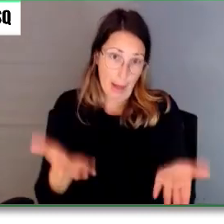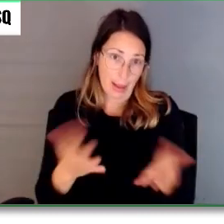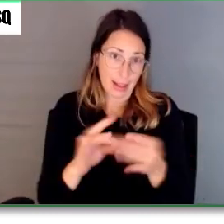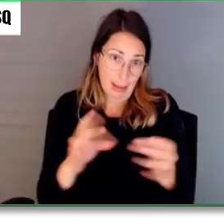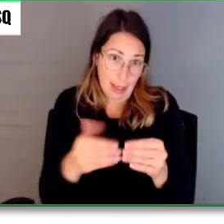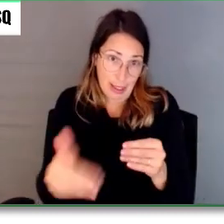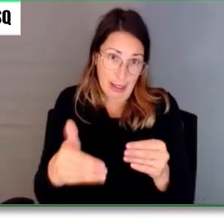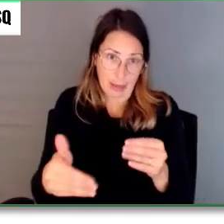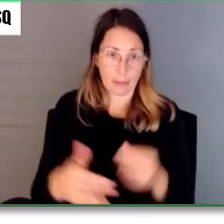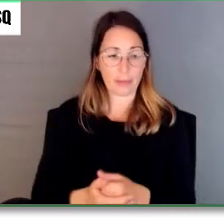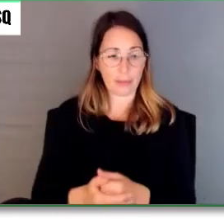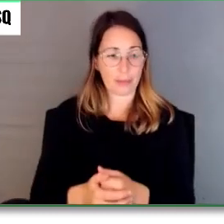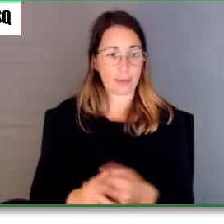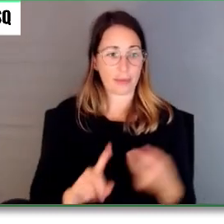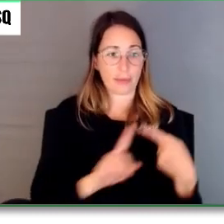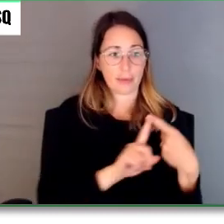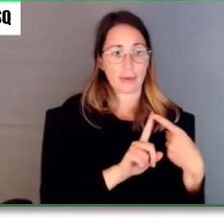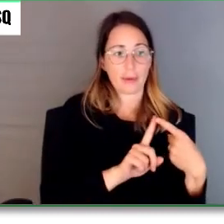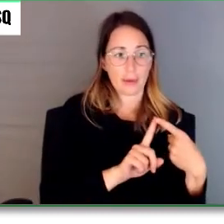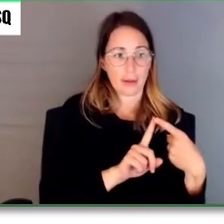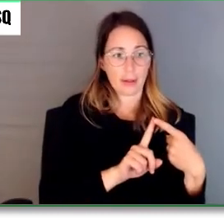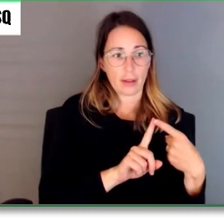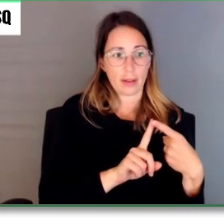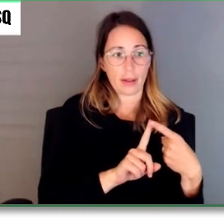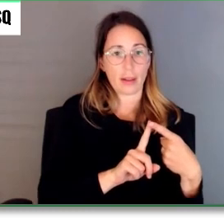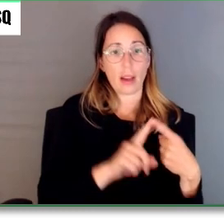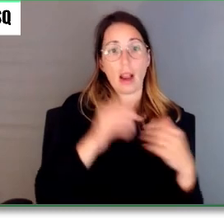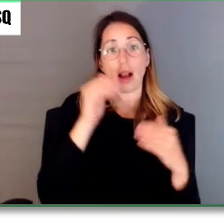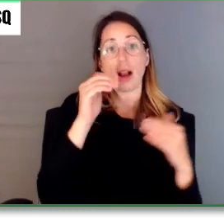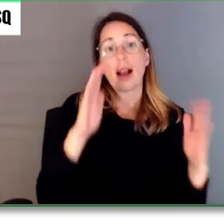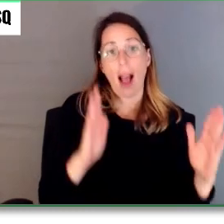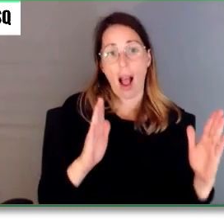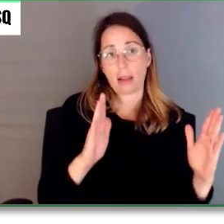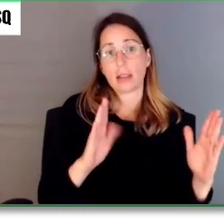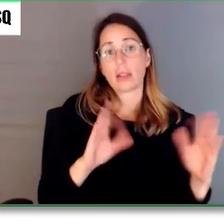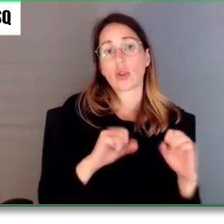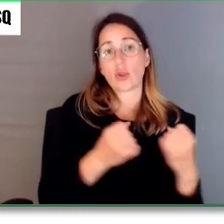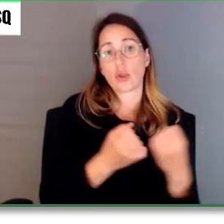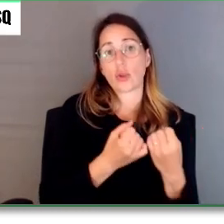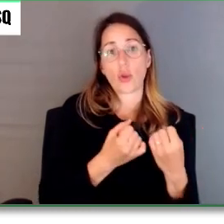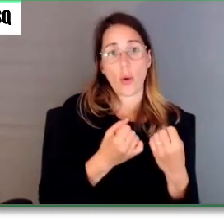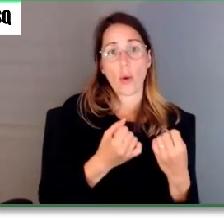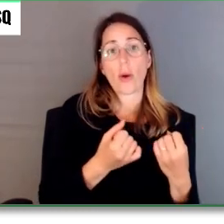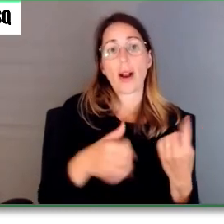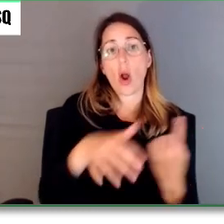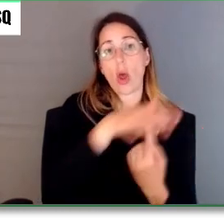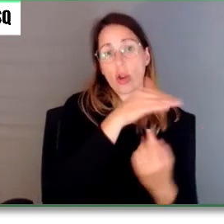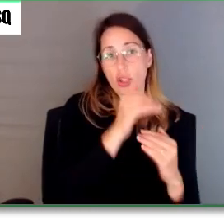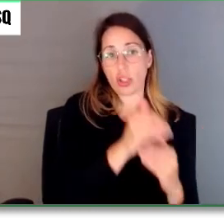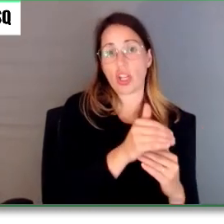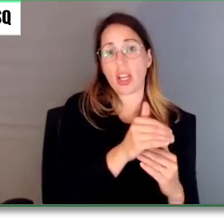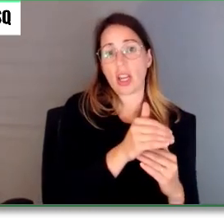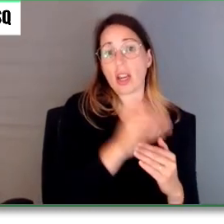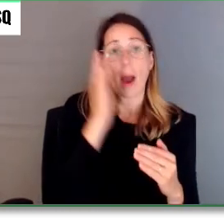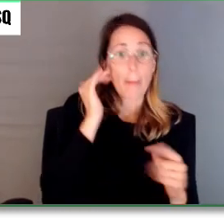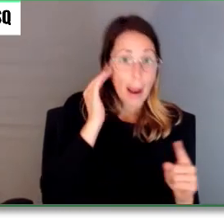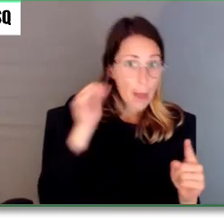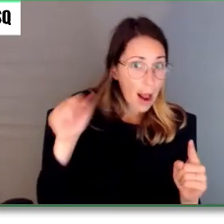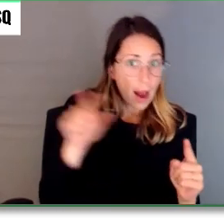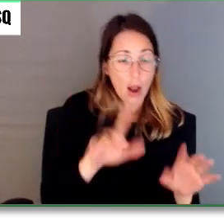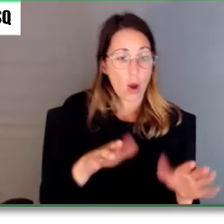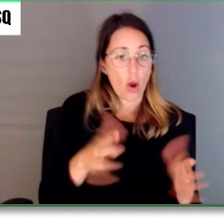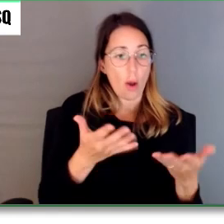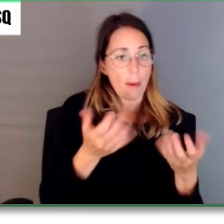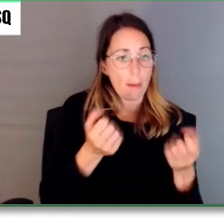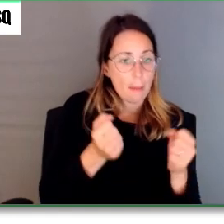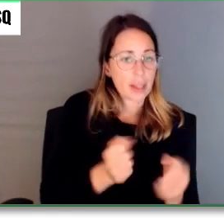Tout d'abord, c'est le cadre socio-écologique. C'est un rappel des façons différentes par lesquelles on peut apporter le changement et par